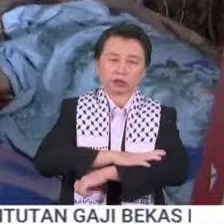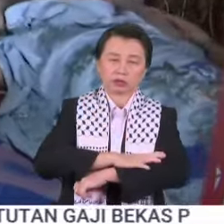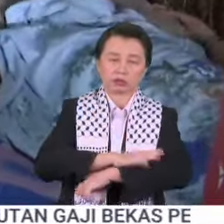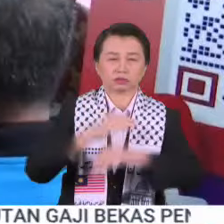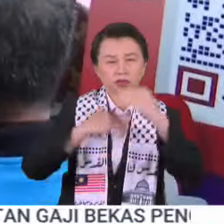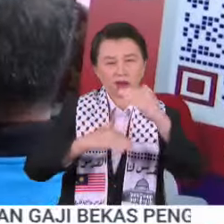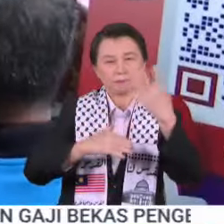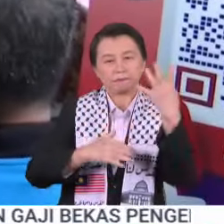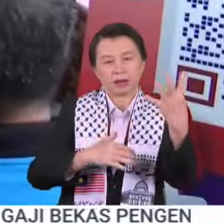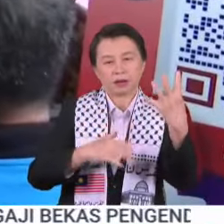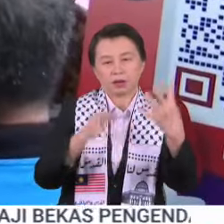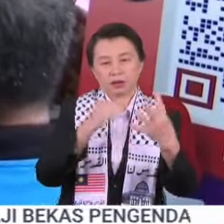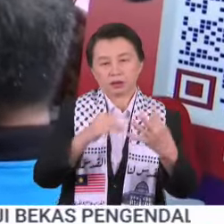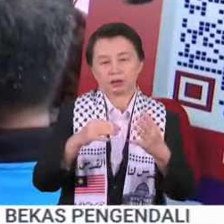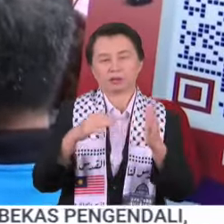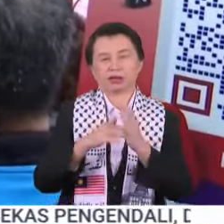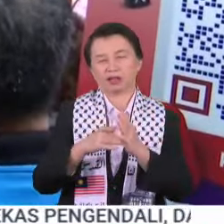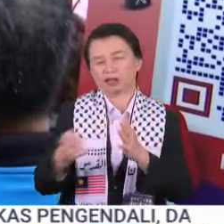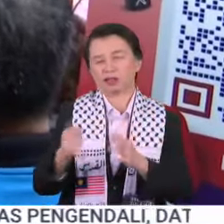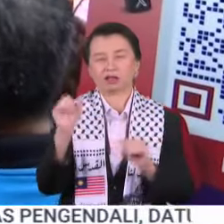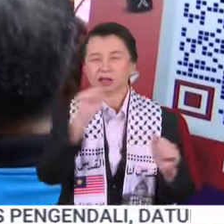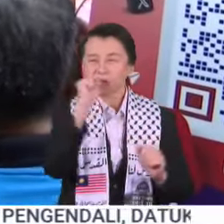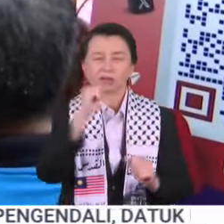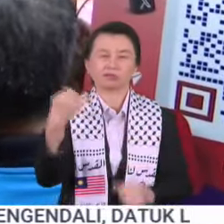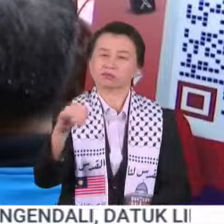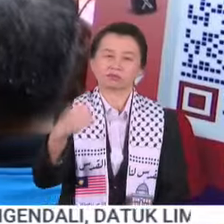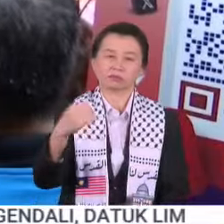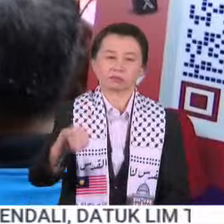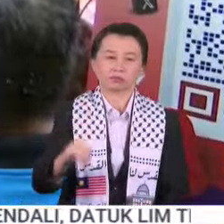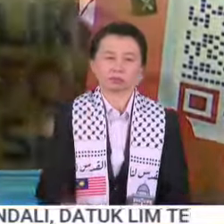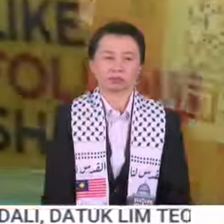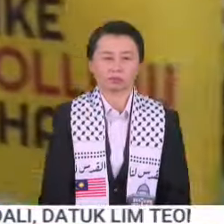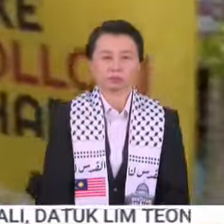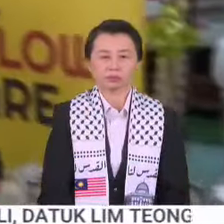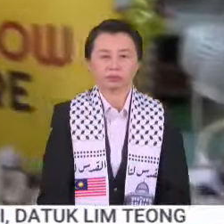tahap 4 sekaligus menghalang aktiviti nyanyiannya.